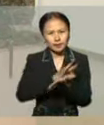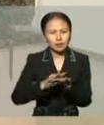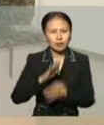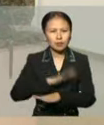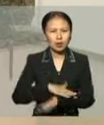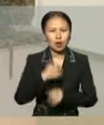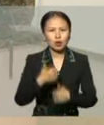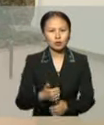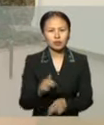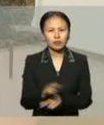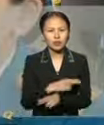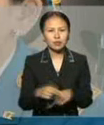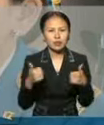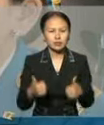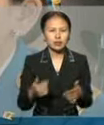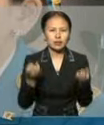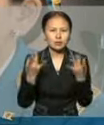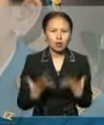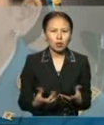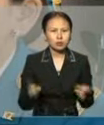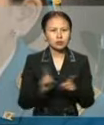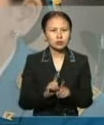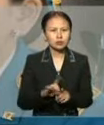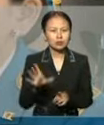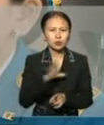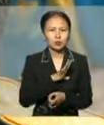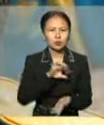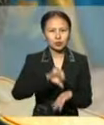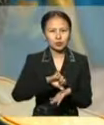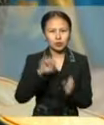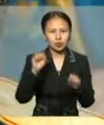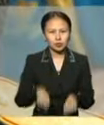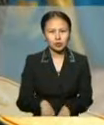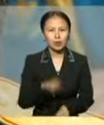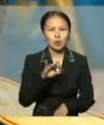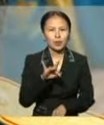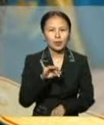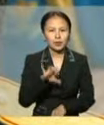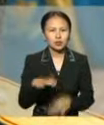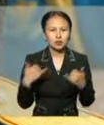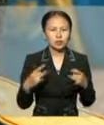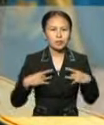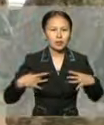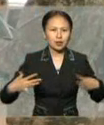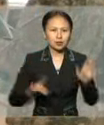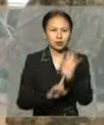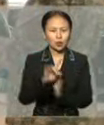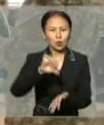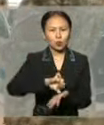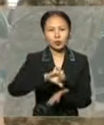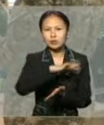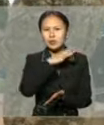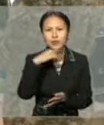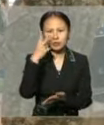тәртібі жақсы, мінез-құлқы байсалды, сырт келбеті келісті бойжеткендер мүше бола алады. Томиристіктер қазірдің өзінде мерекелік саптық шеруге қатысып,